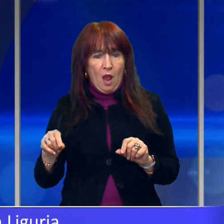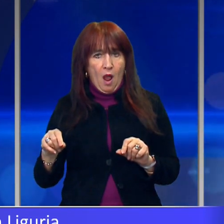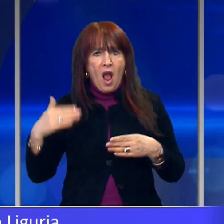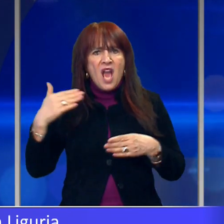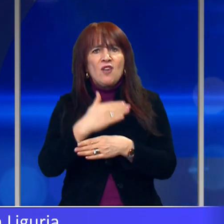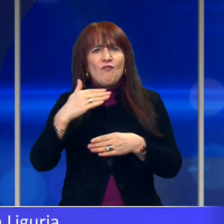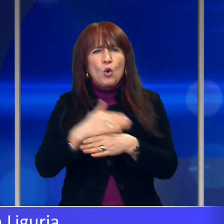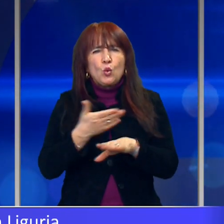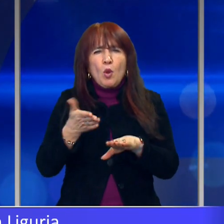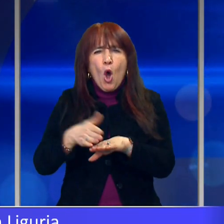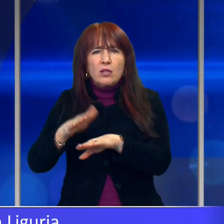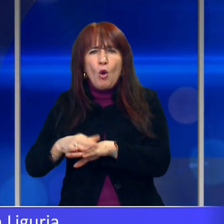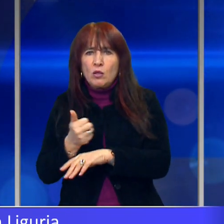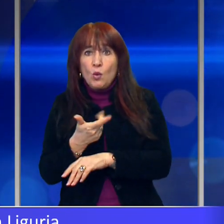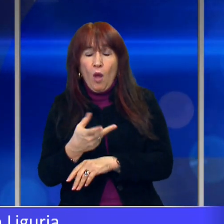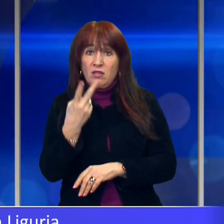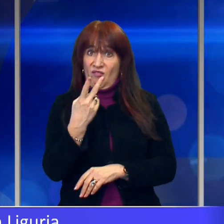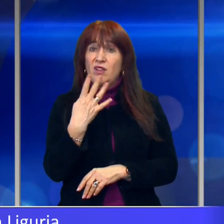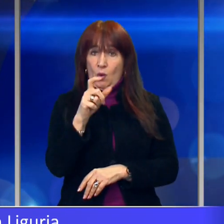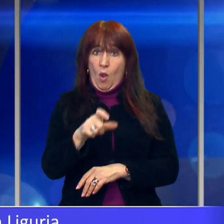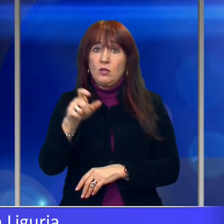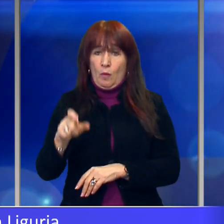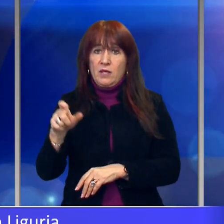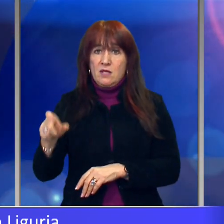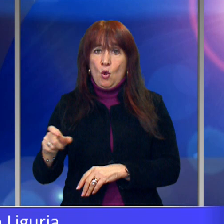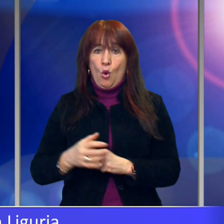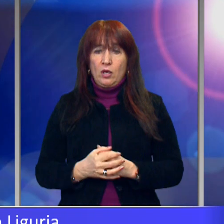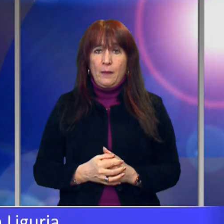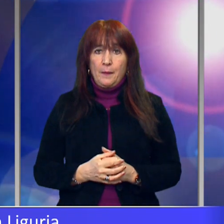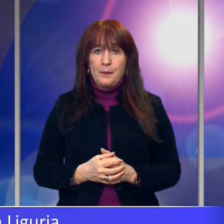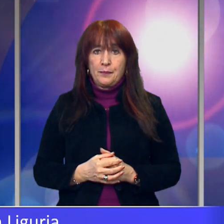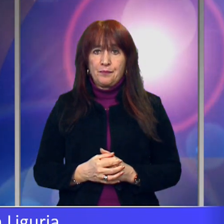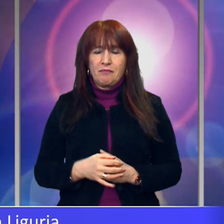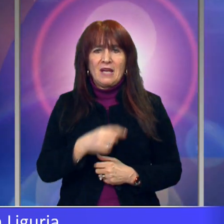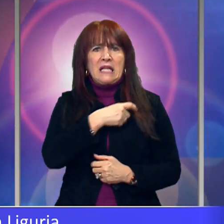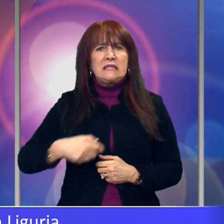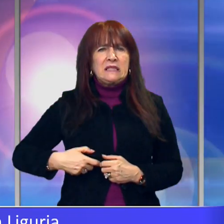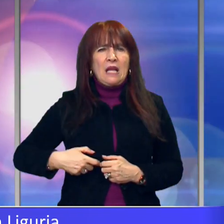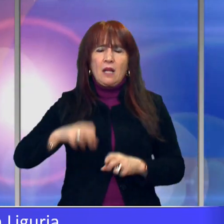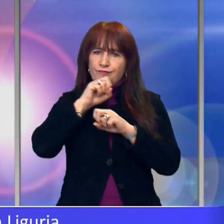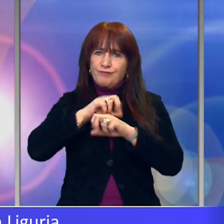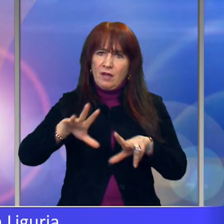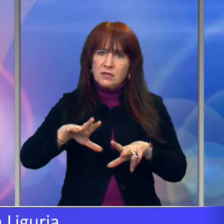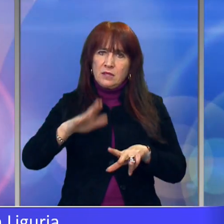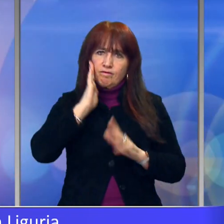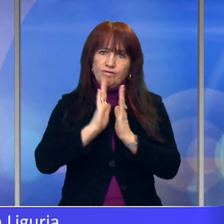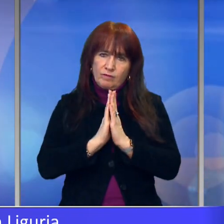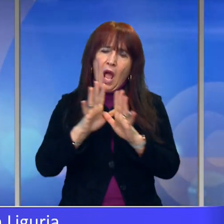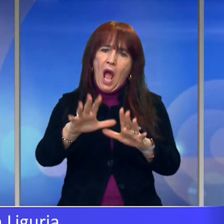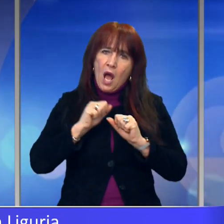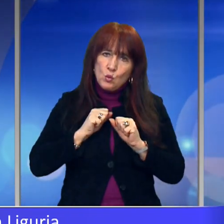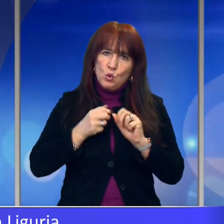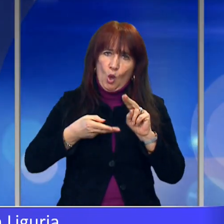24 infortuni mortali i sindacati chiedono di assumere più personale